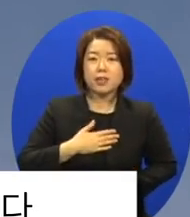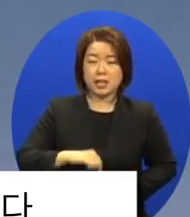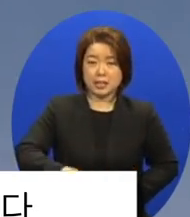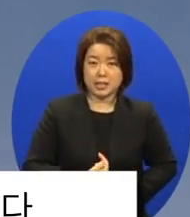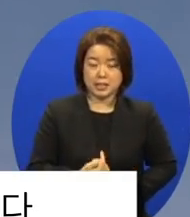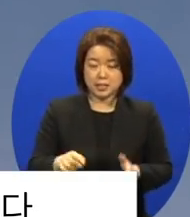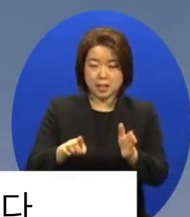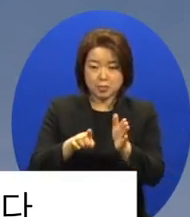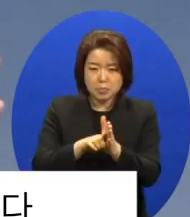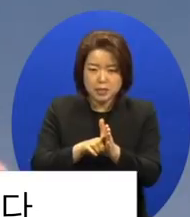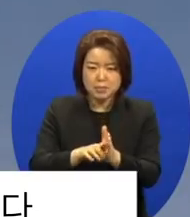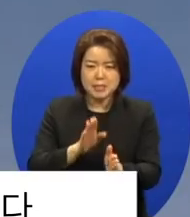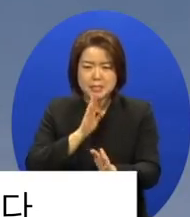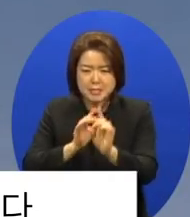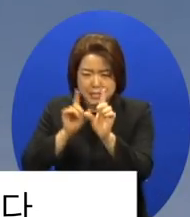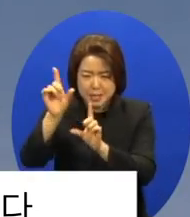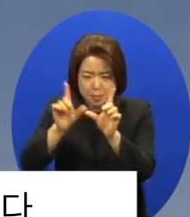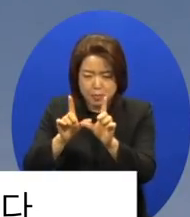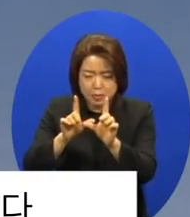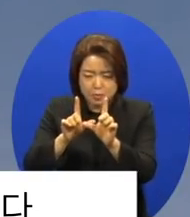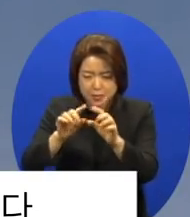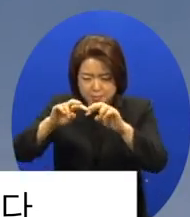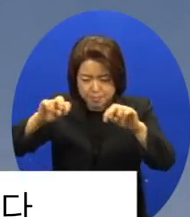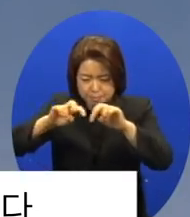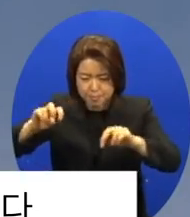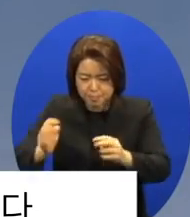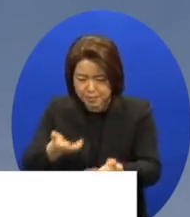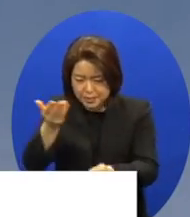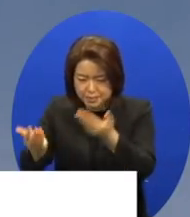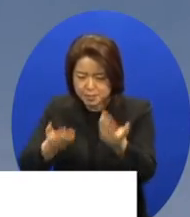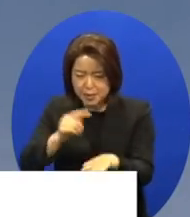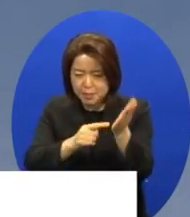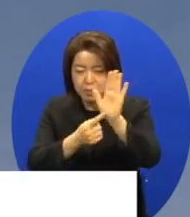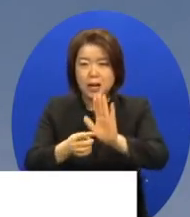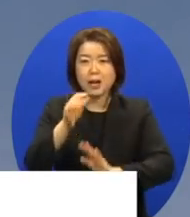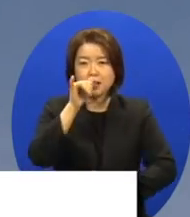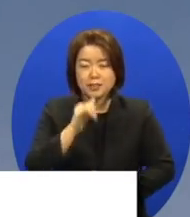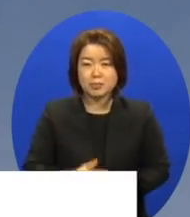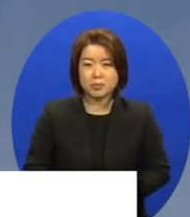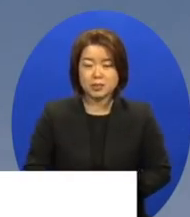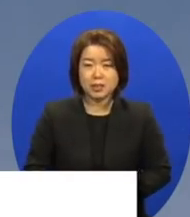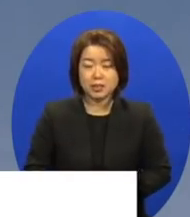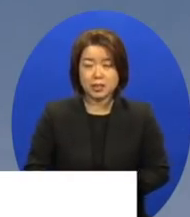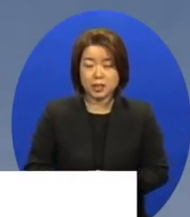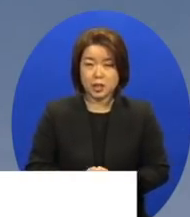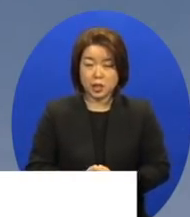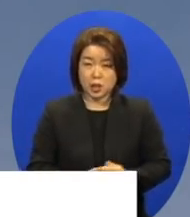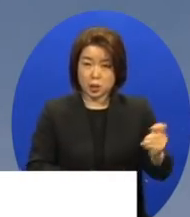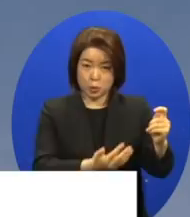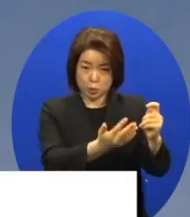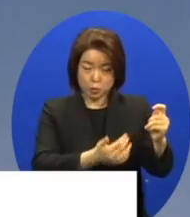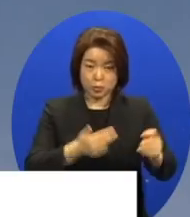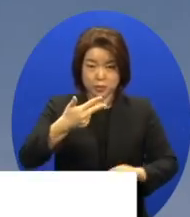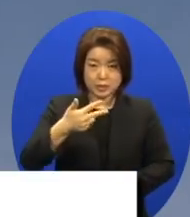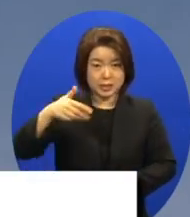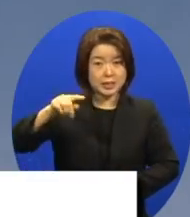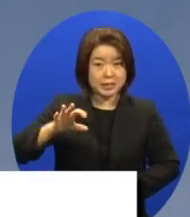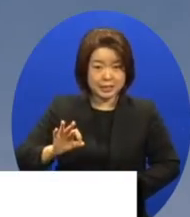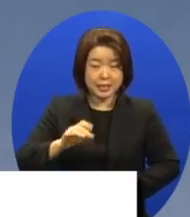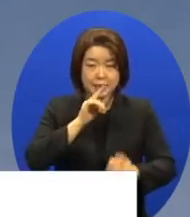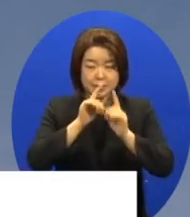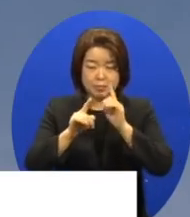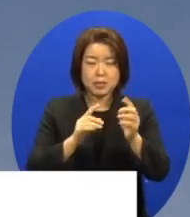실상이 적나라하게 드러나고 있습니다 고린도전서 7장 말씀은 결혼 문제와